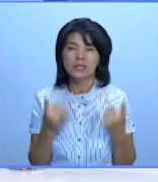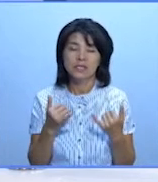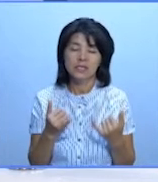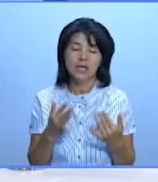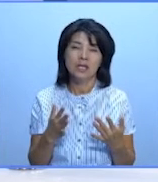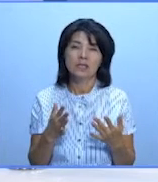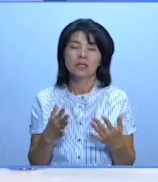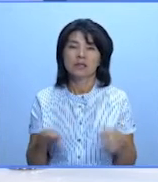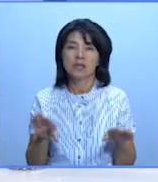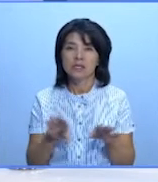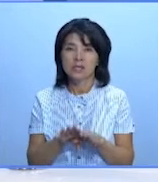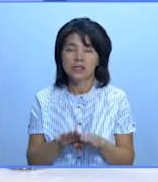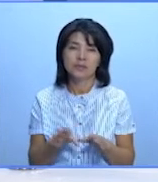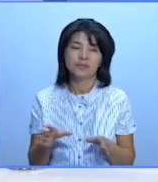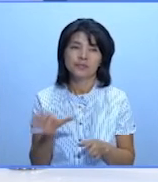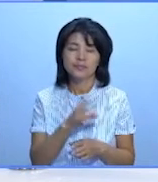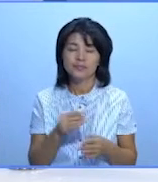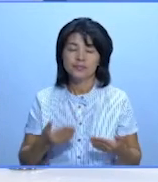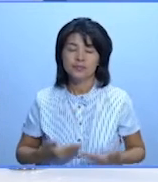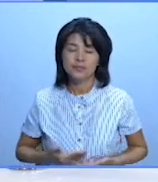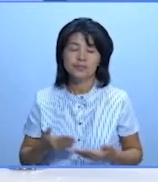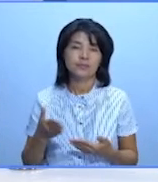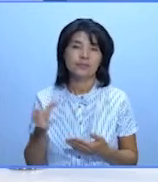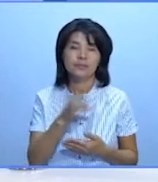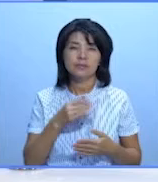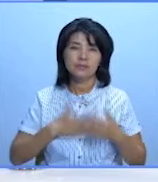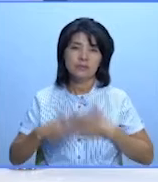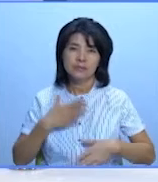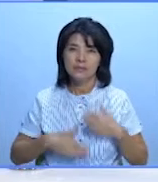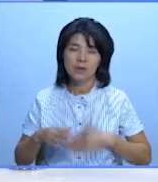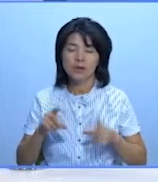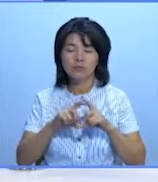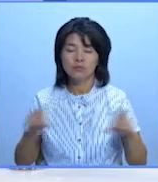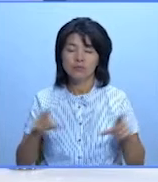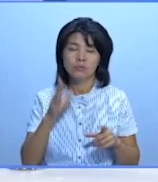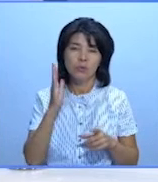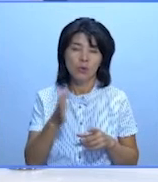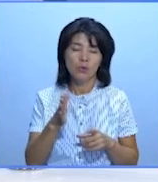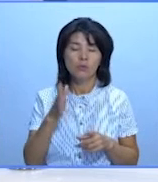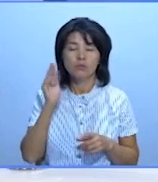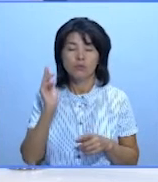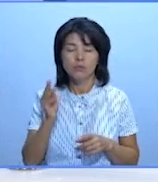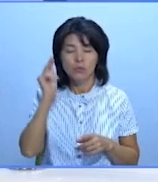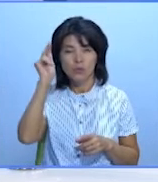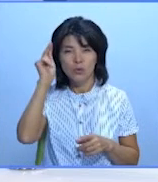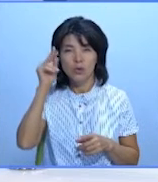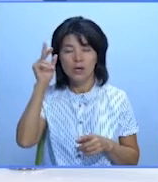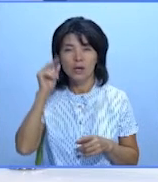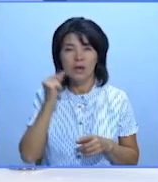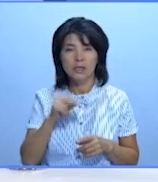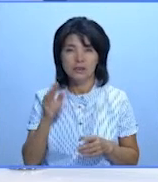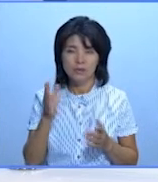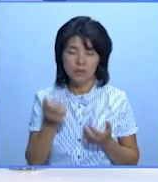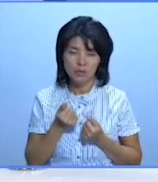жаңа бетбұрысқа тұрғындар дән риза. Күрделі жөндеуден өткен мектеп болашақта оқушылардың сапалы білім алуына негіз болатыны